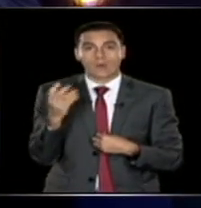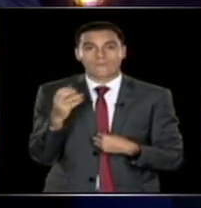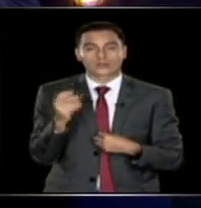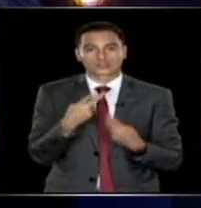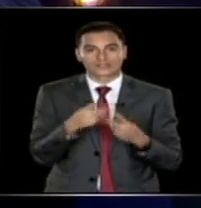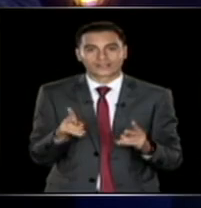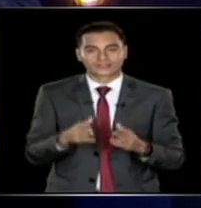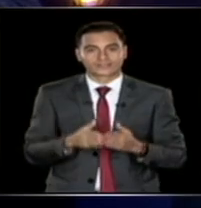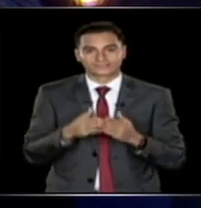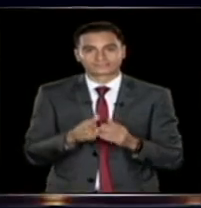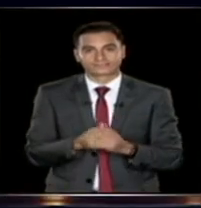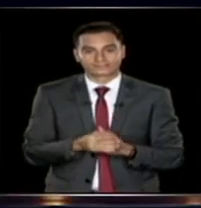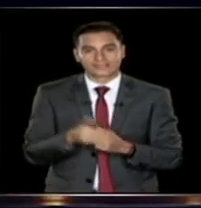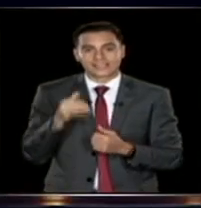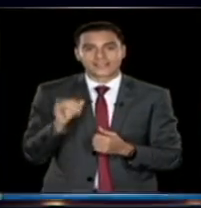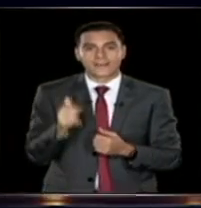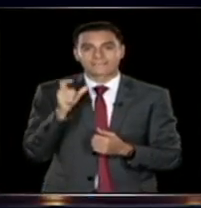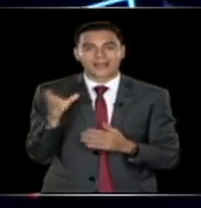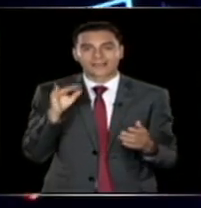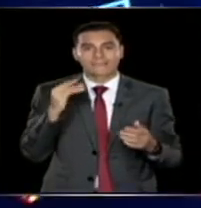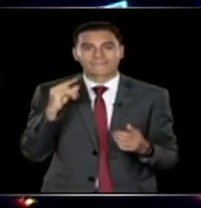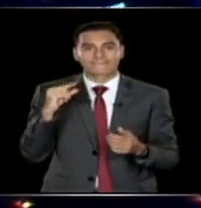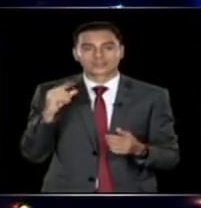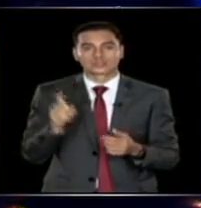1914. إمام محمد، سؤال السادس: